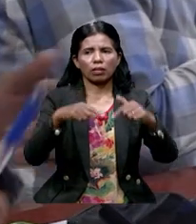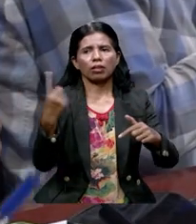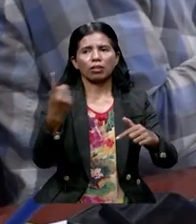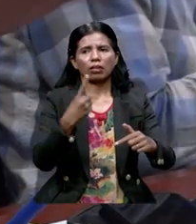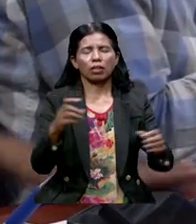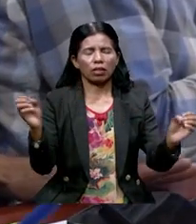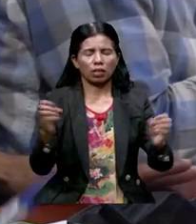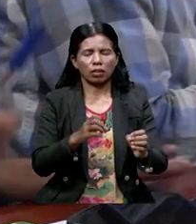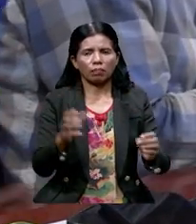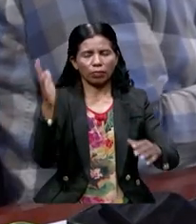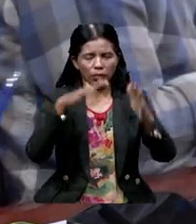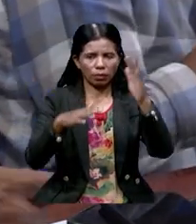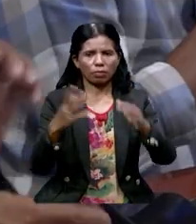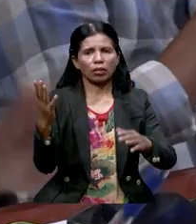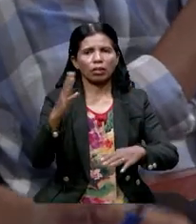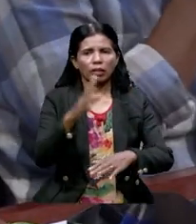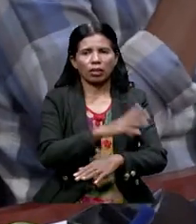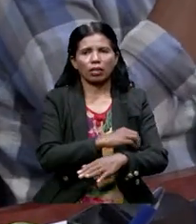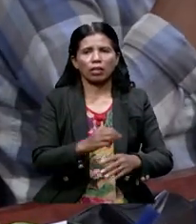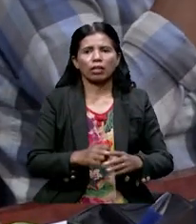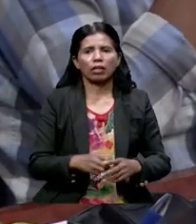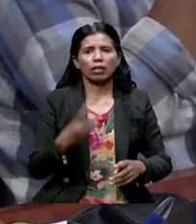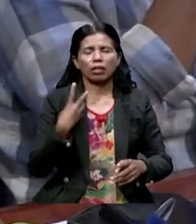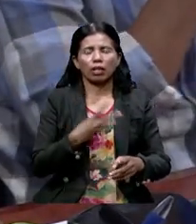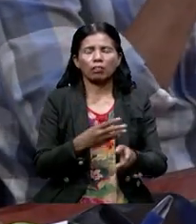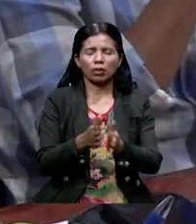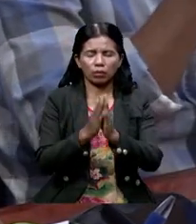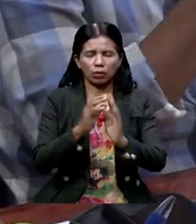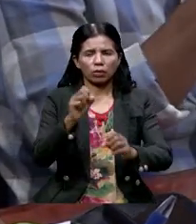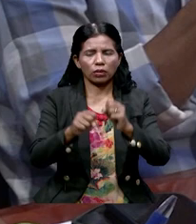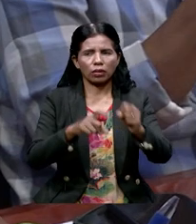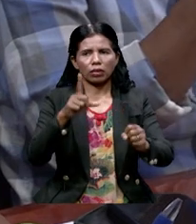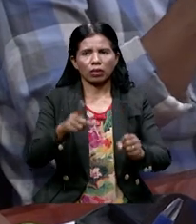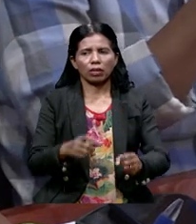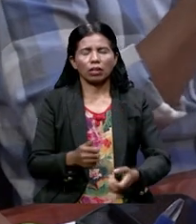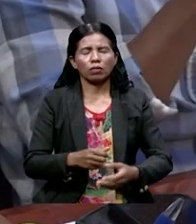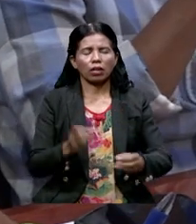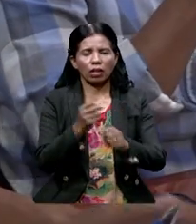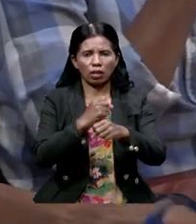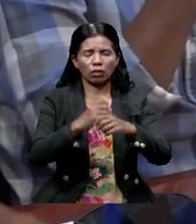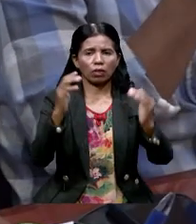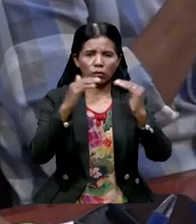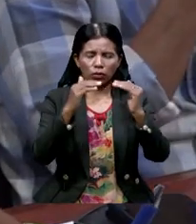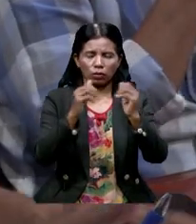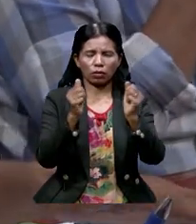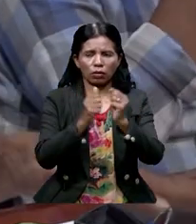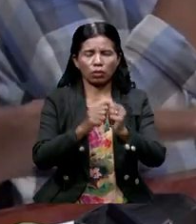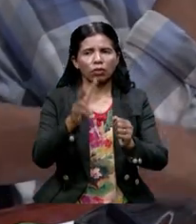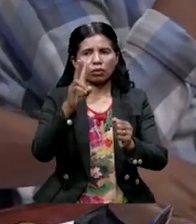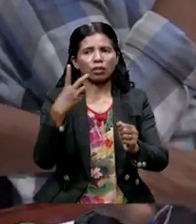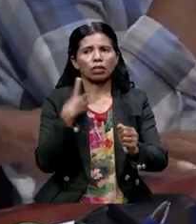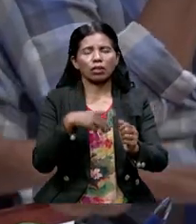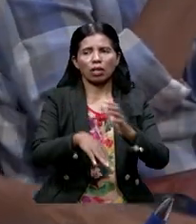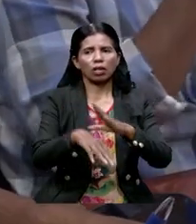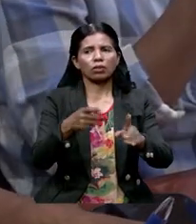talentin na malhane sene mai bakume dade ba ne. Enta ami social civil dan ambil lepon di facilitate dialogue. Entre parte dua parte tinggi saya nak